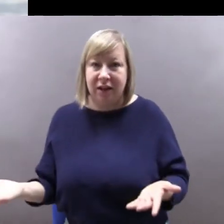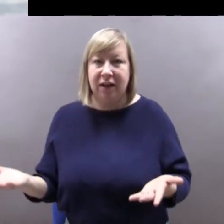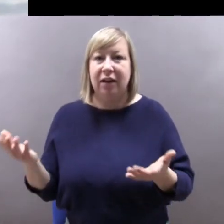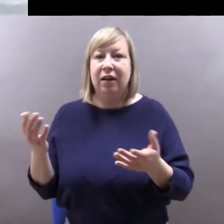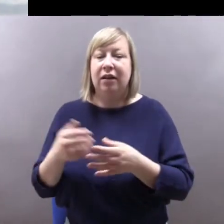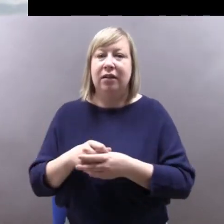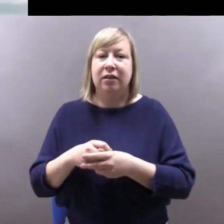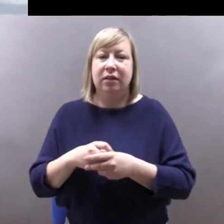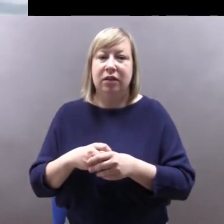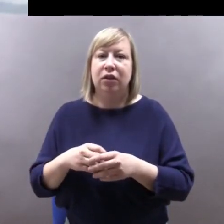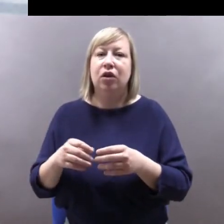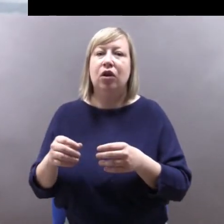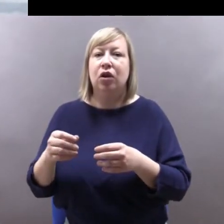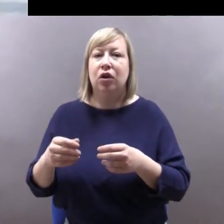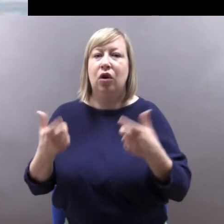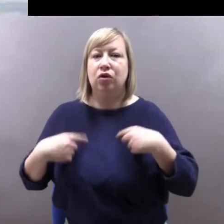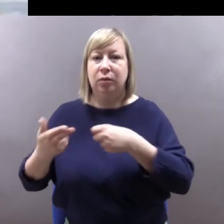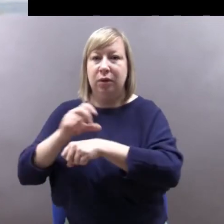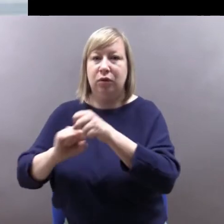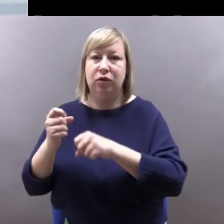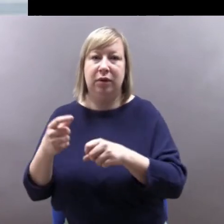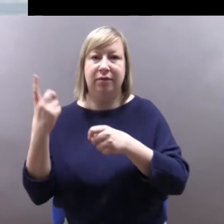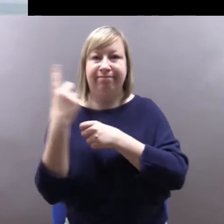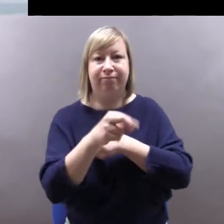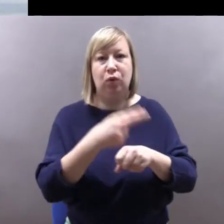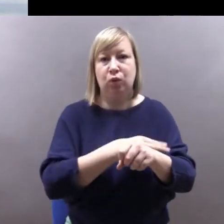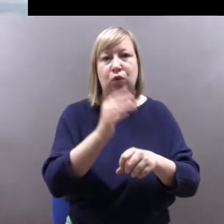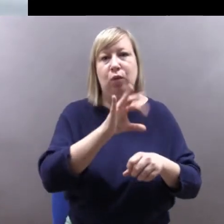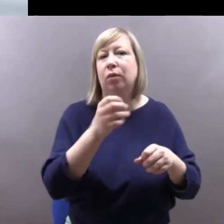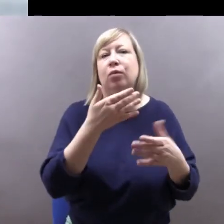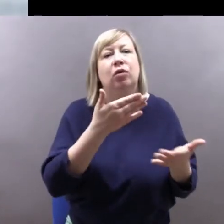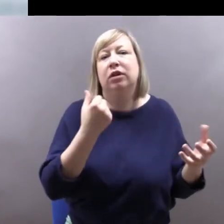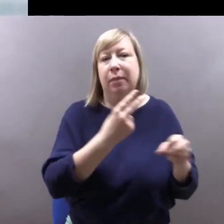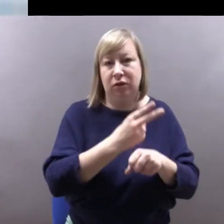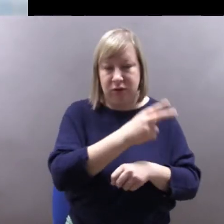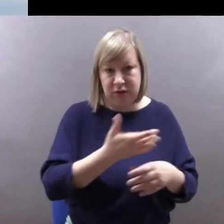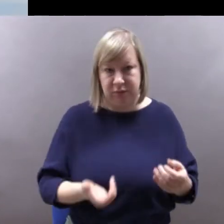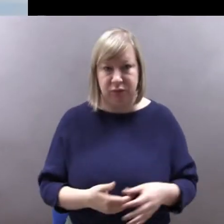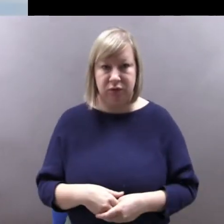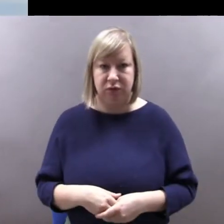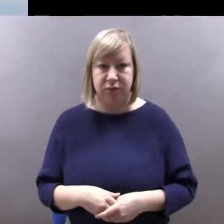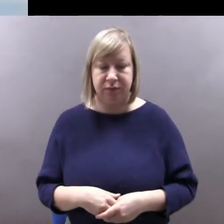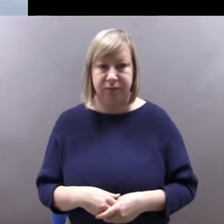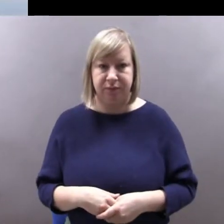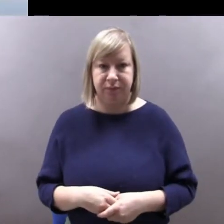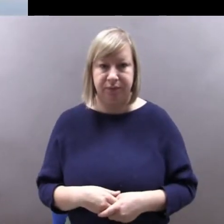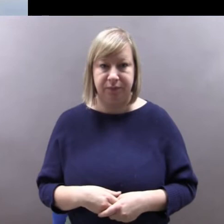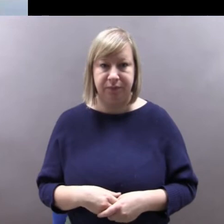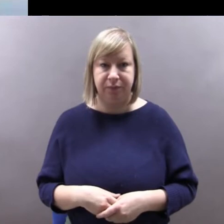pierwszą rękę. I oczywiście my sami spotkaliśmy się na przestrzeni tych lat, w których ja tutaj się